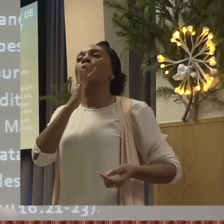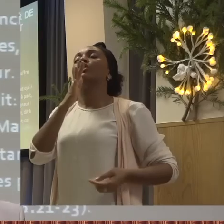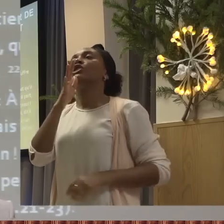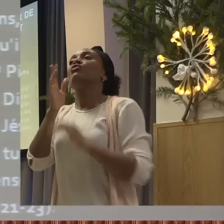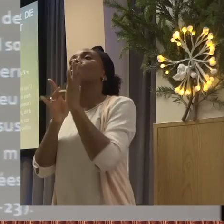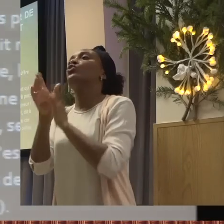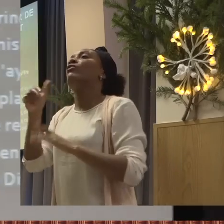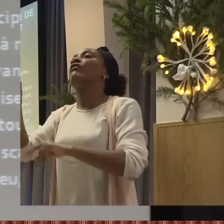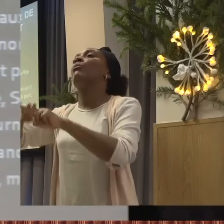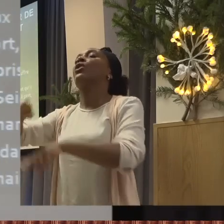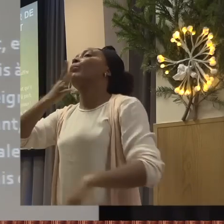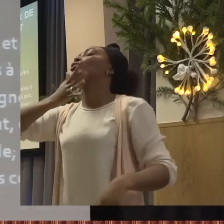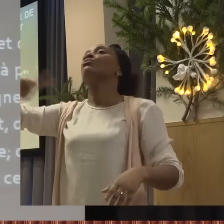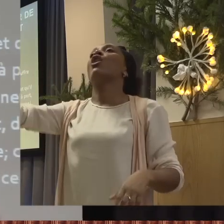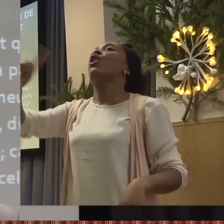lui.